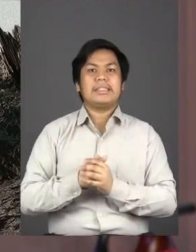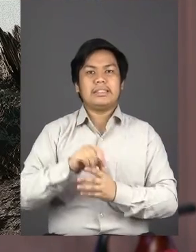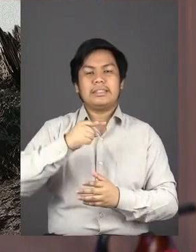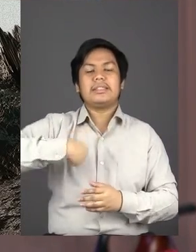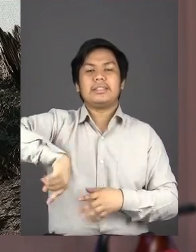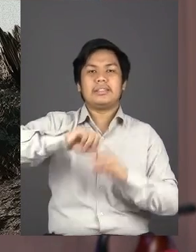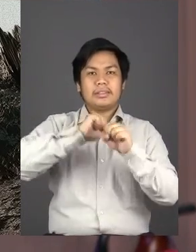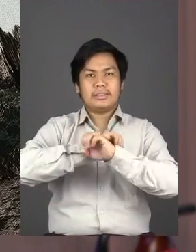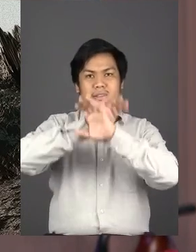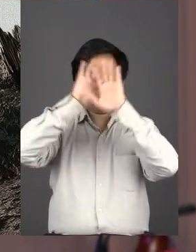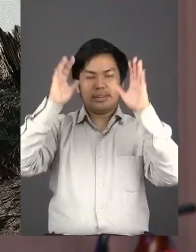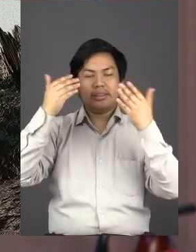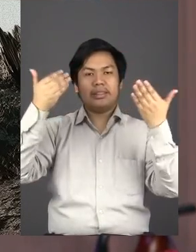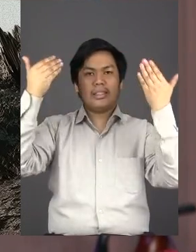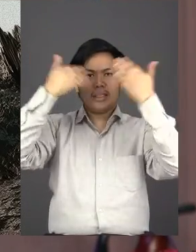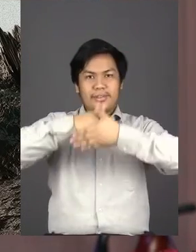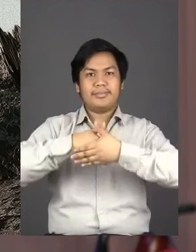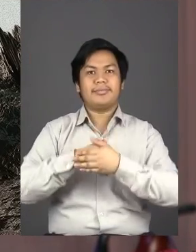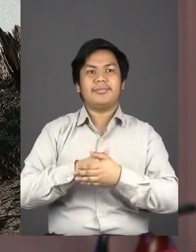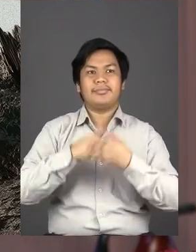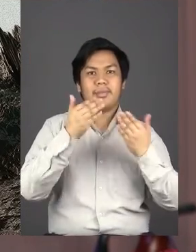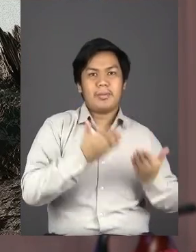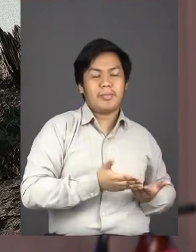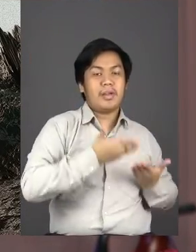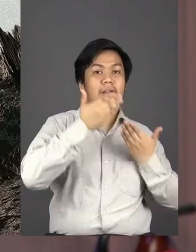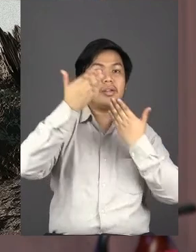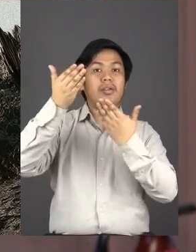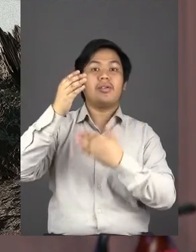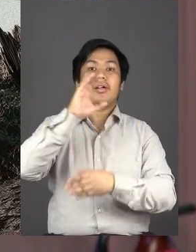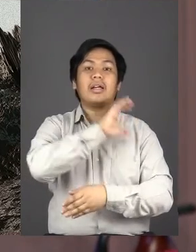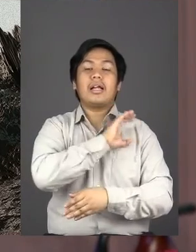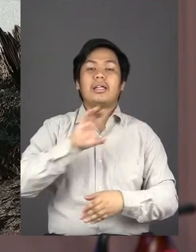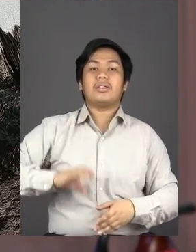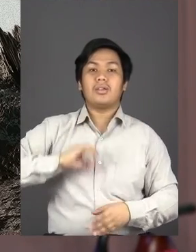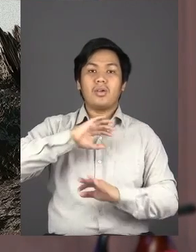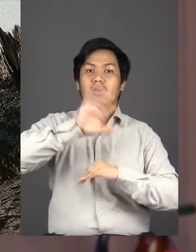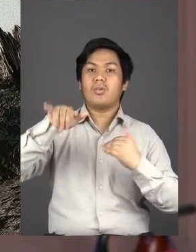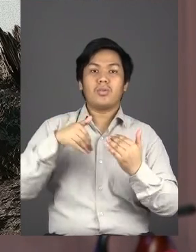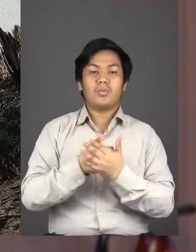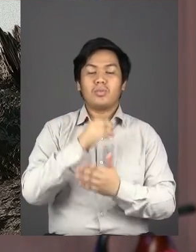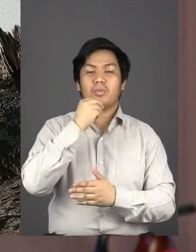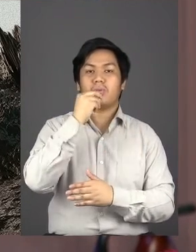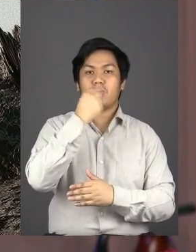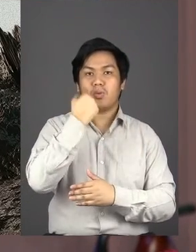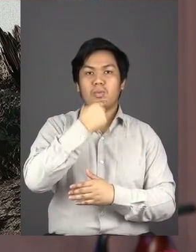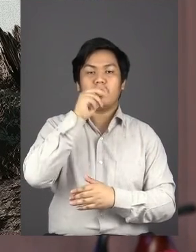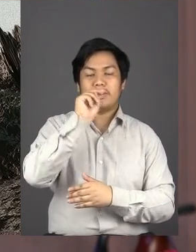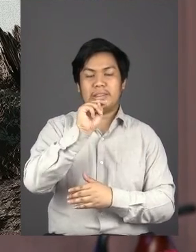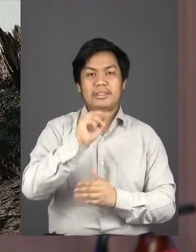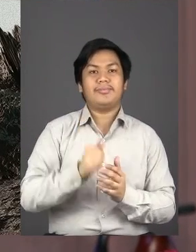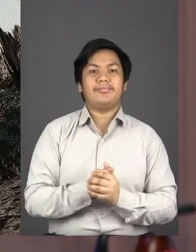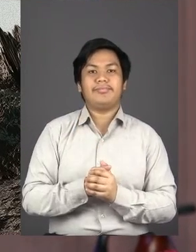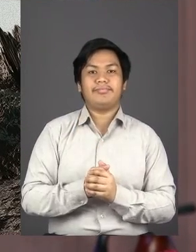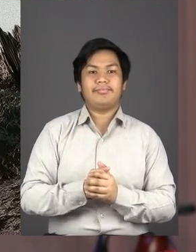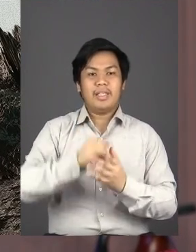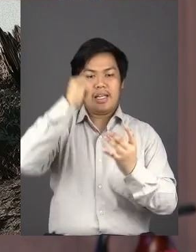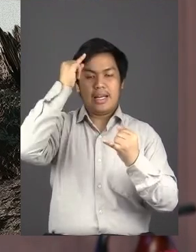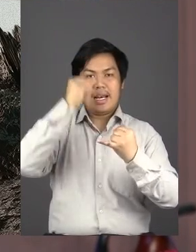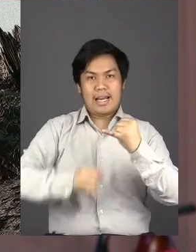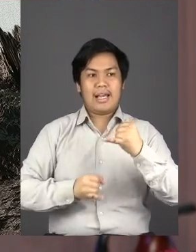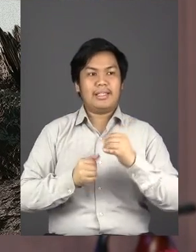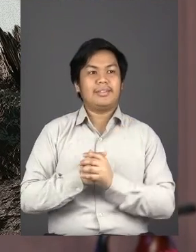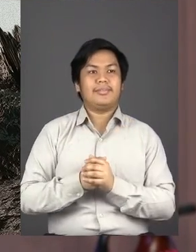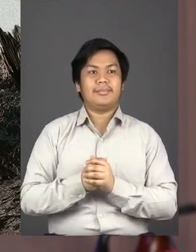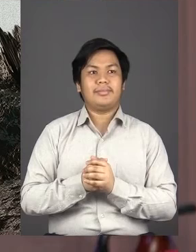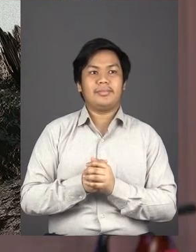nasa dilim. Palapitin natin kay Kristo ang nangangailangan sa Kanya. Huli sa lahat,